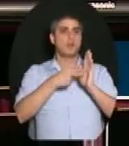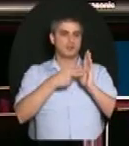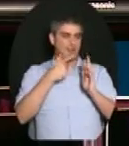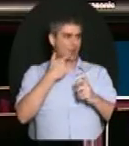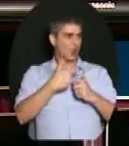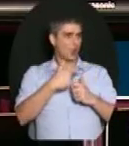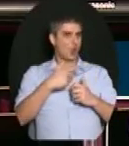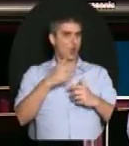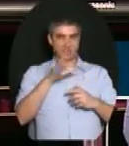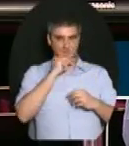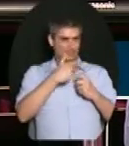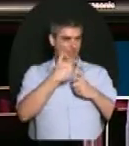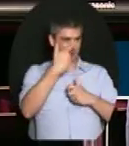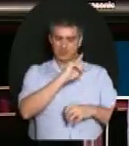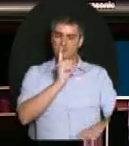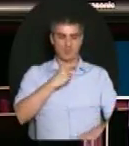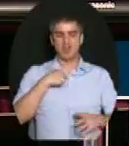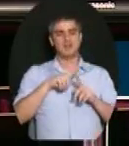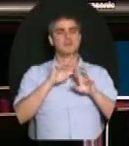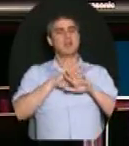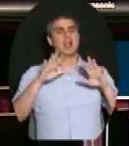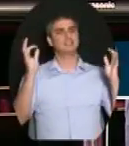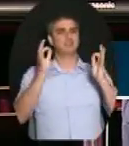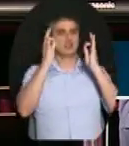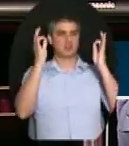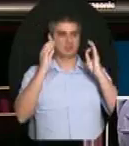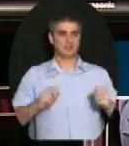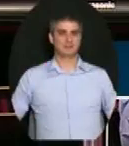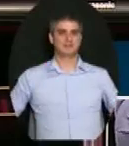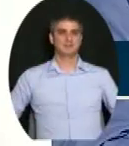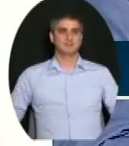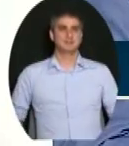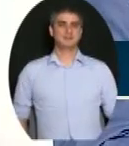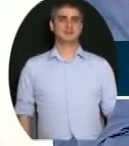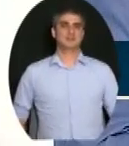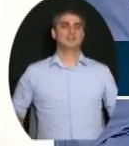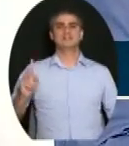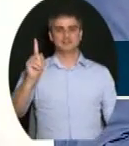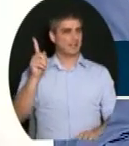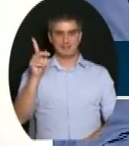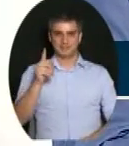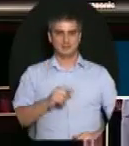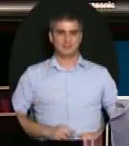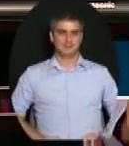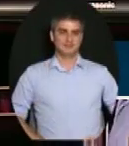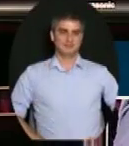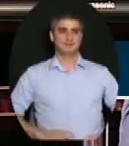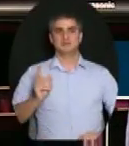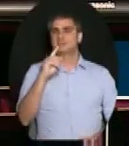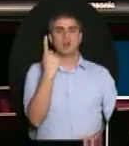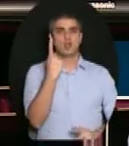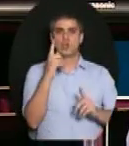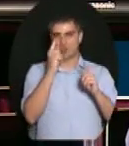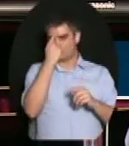של ישראל. הולי לנד, אתה לא מדבר על הפרשה שהתפוצצה השבוע. לא, זה לא הודו. וזה לא הודו, זה לא מיליארד בני